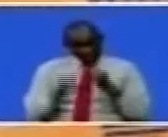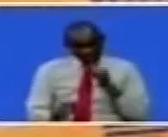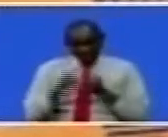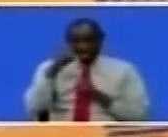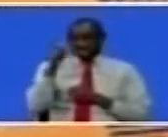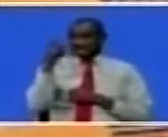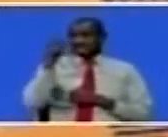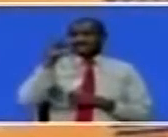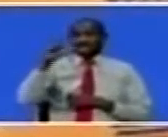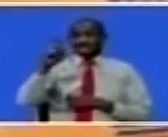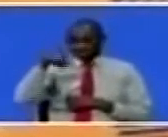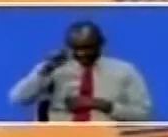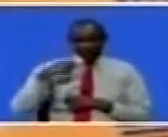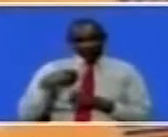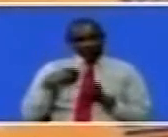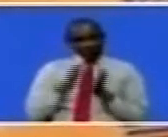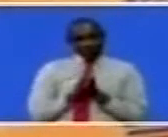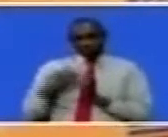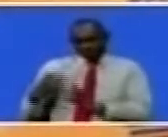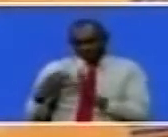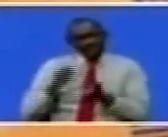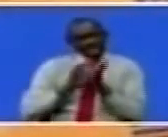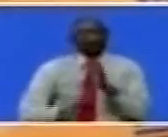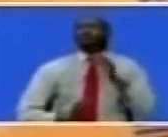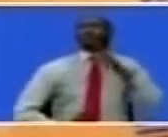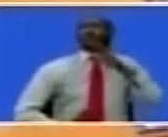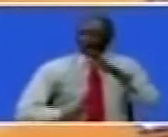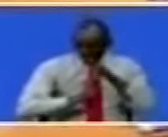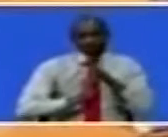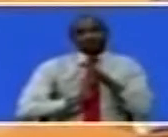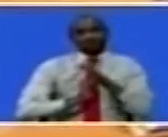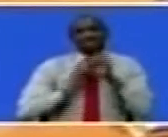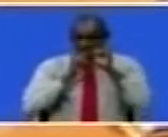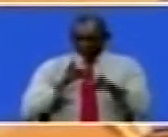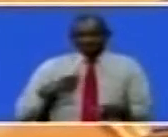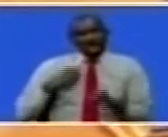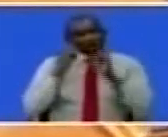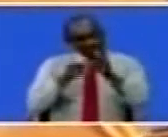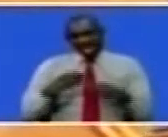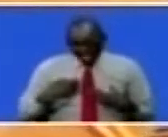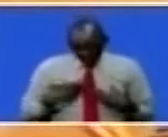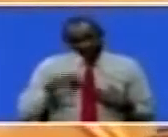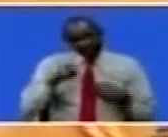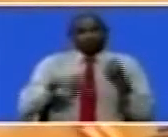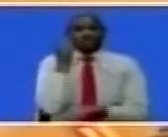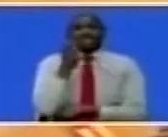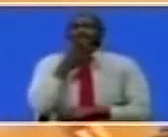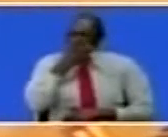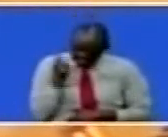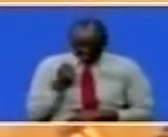Daniel Carter alitajwa kama mchezaji bora wa raga ulimwenguni na shirikisho la raga duniani. Carter ambaye alishinda taji hilo